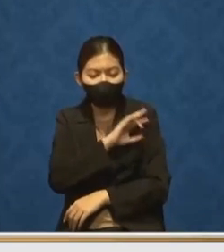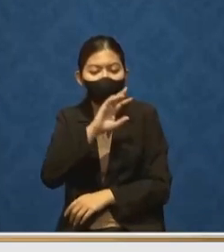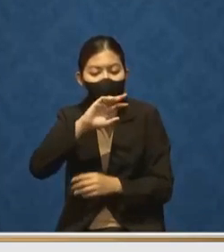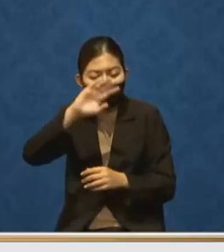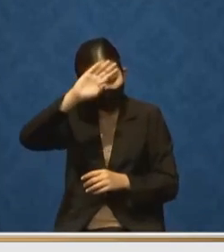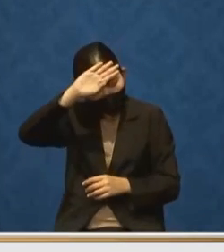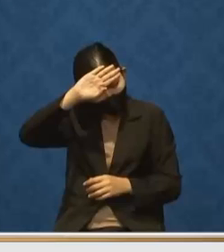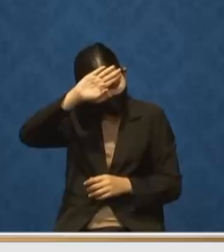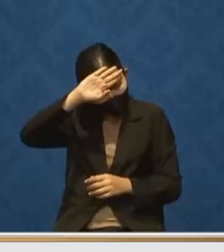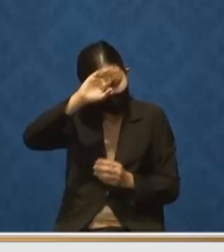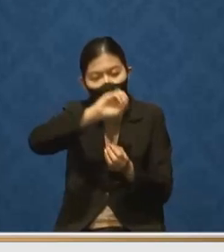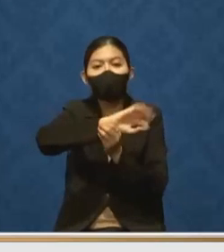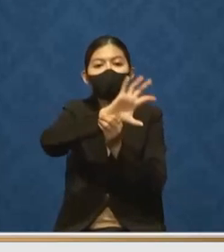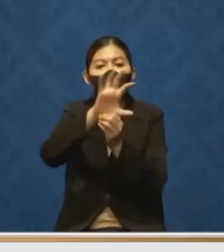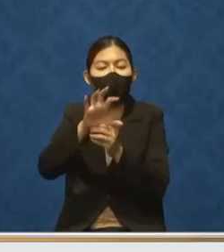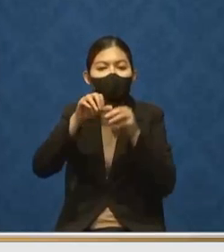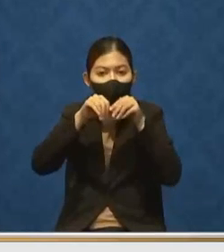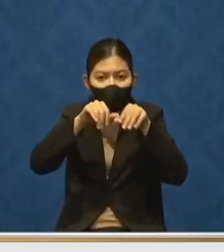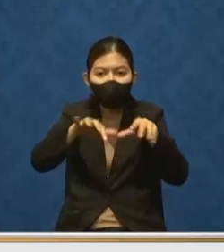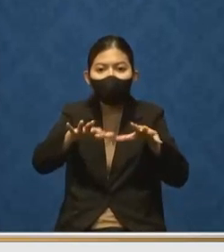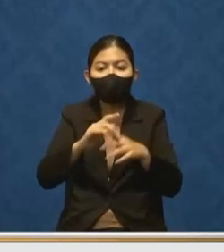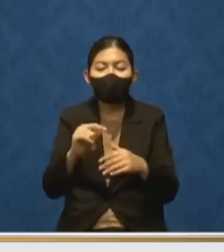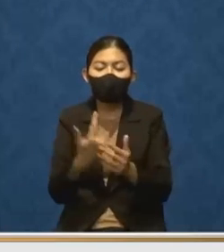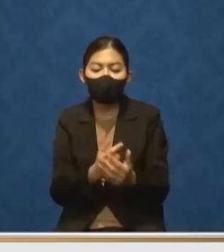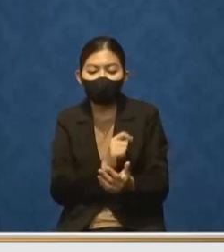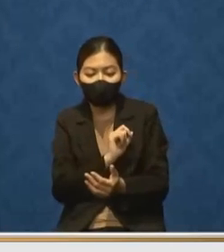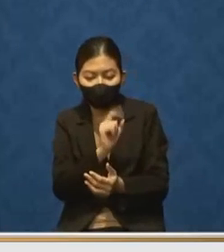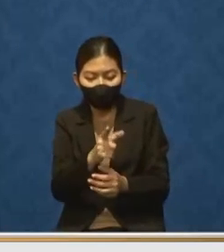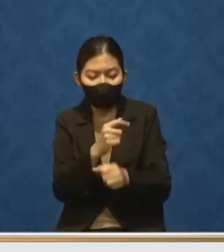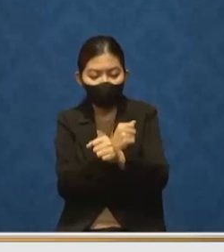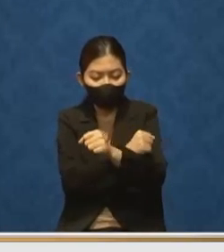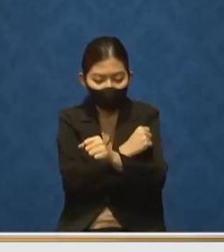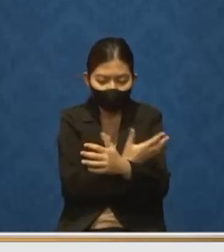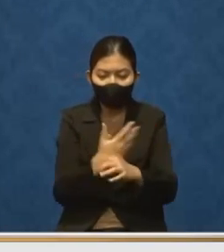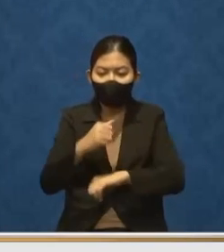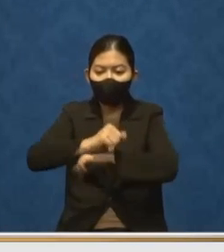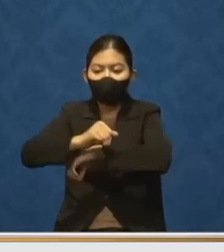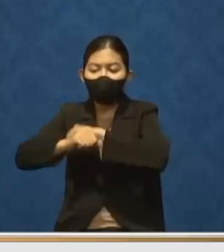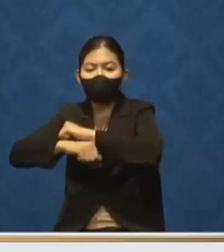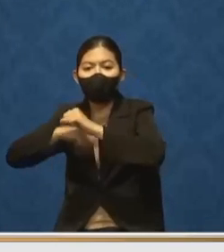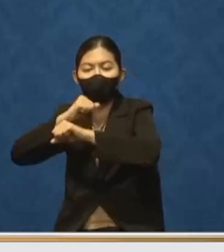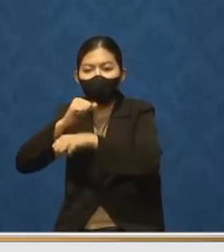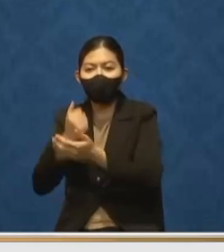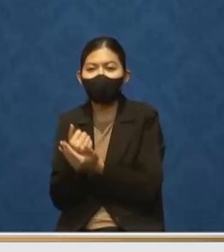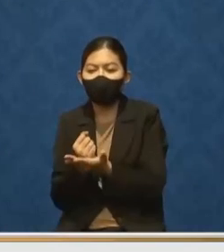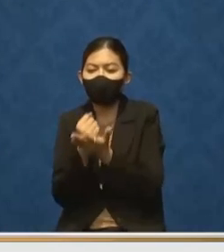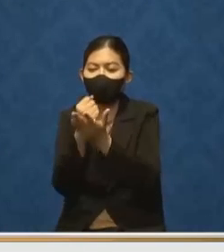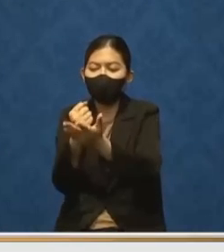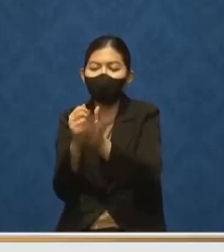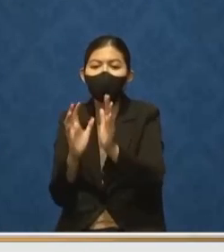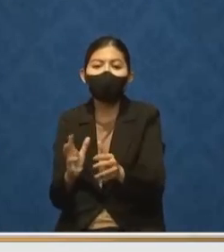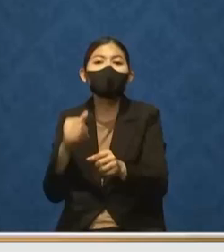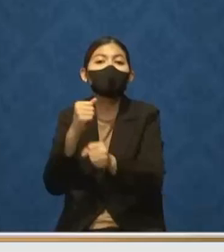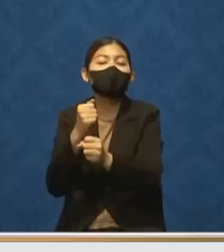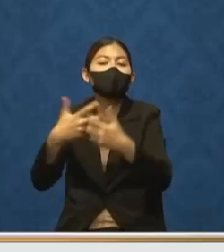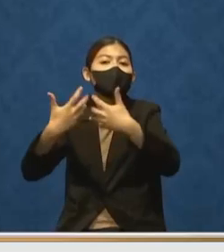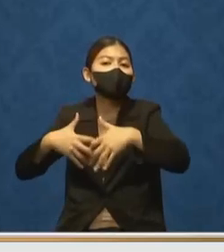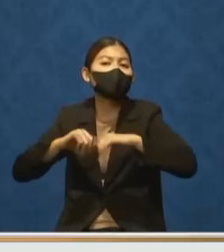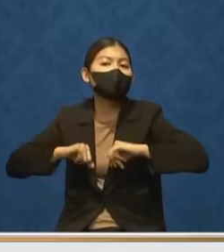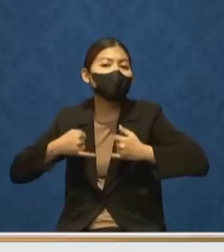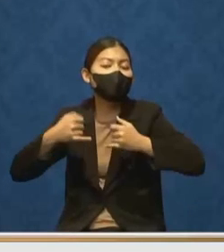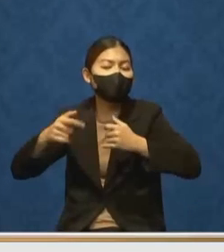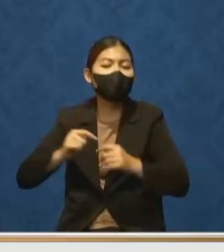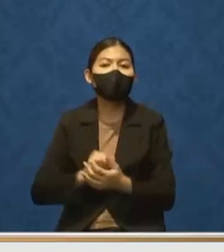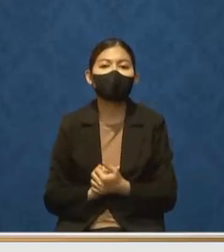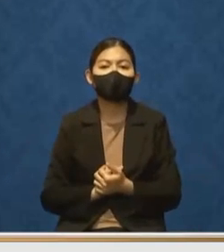คไวรัสโคโรนา2019รวมทั้งชดเชยค่างานสิ่งก่อสร้างเพื่อช่วยเหลือผู้ประกอบการด้านการบริหารจัดการหนี้ภา